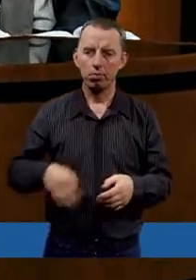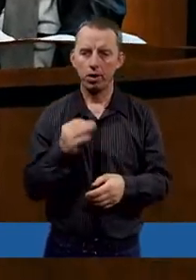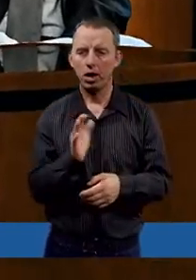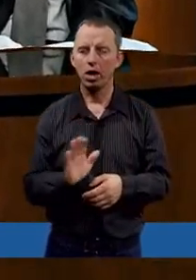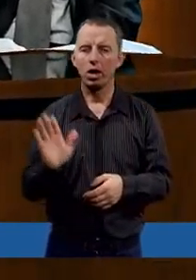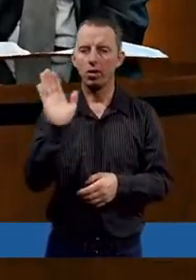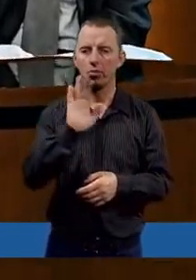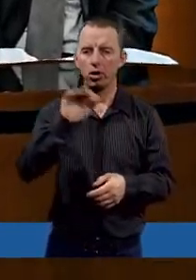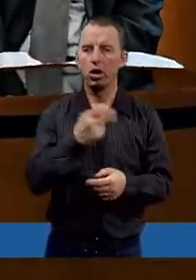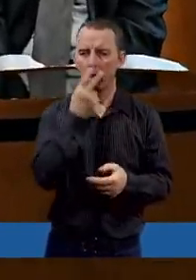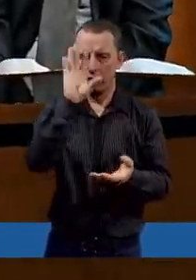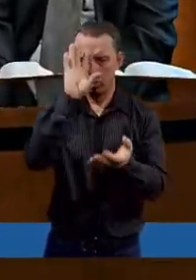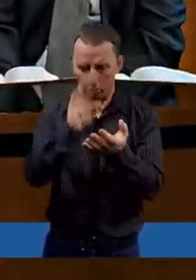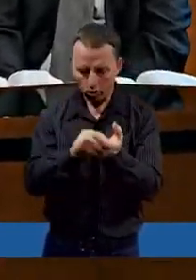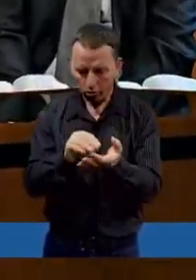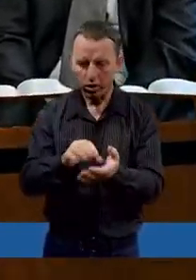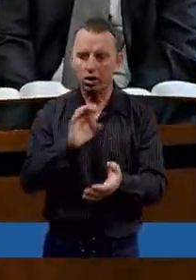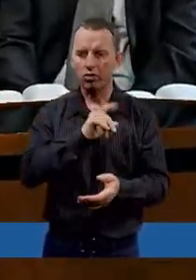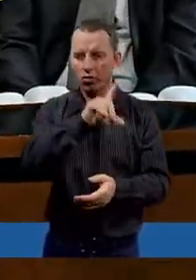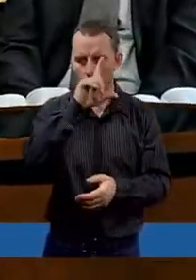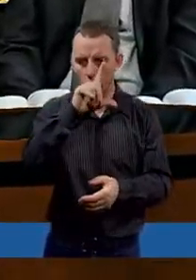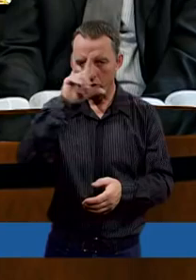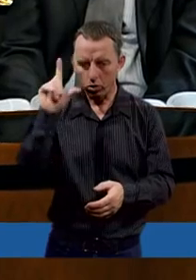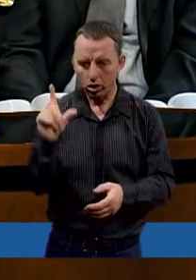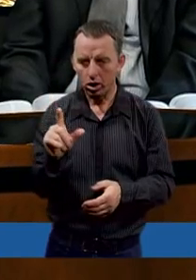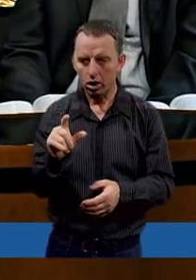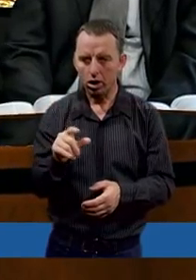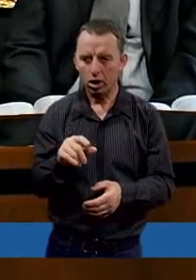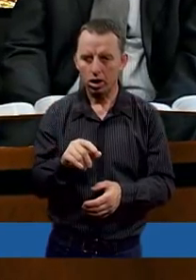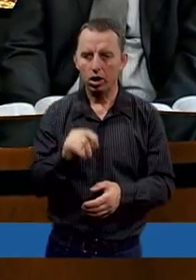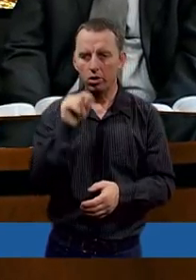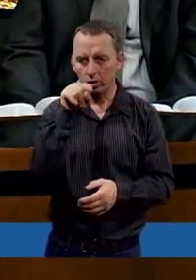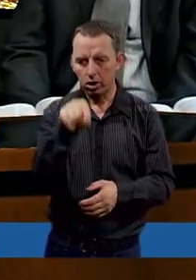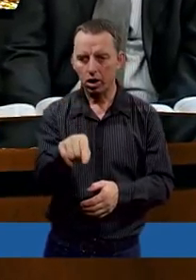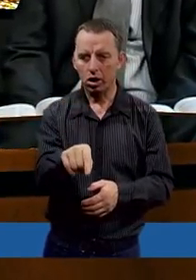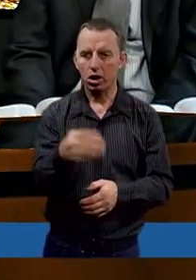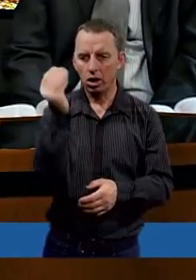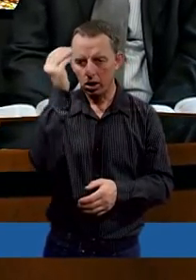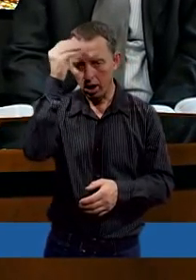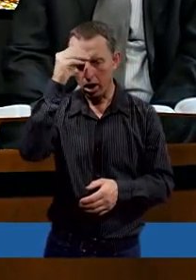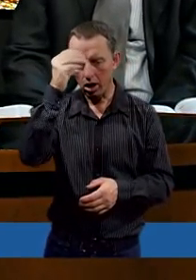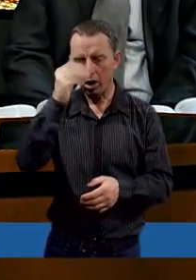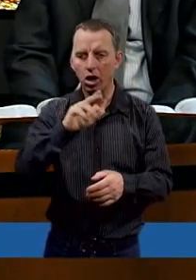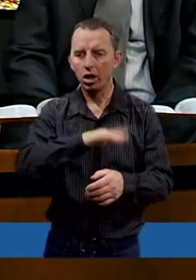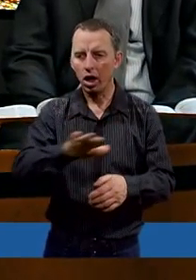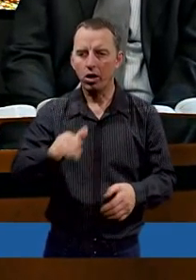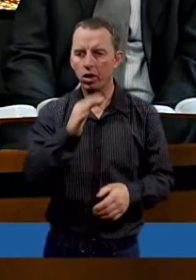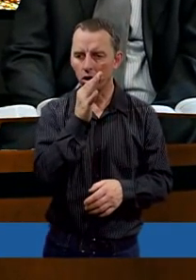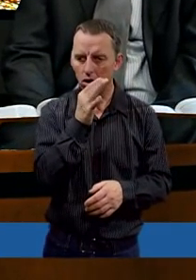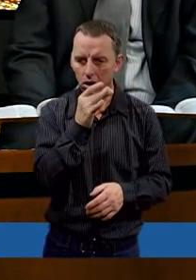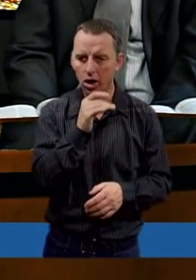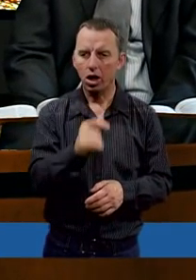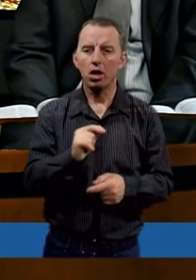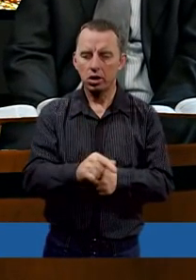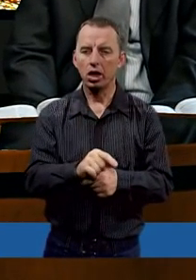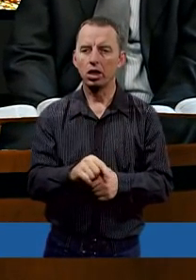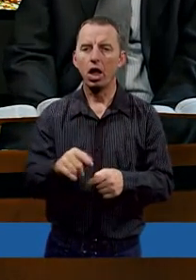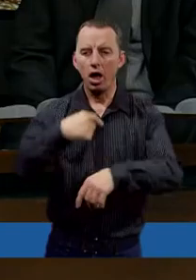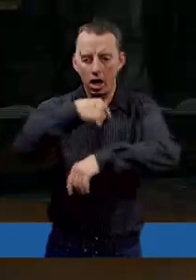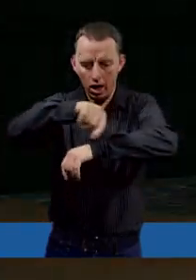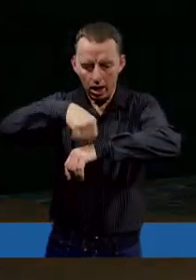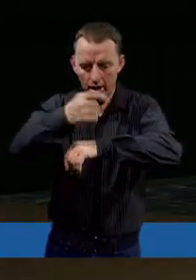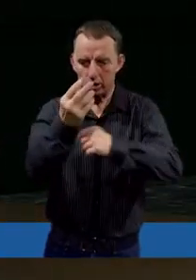Bóg doświadcza swój lud. Tutaj właśnie, Igor, wspomniałeś o narodzie izraelskim, który jest dla nas taką lekcją